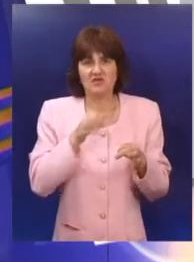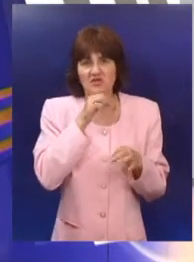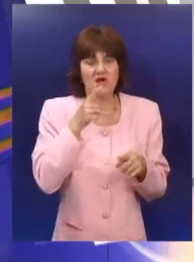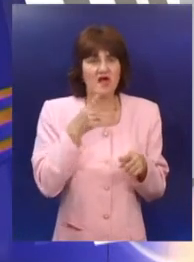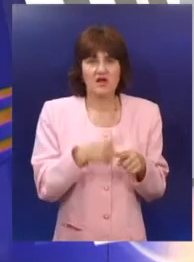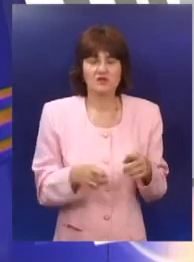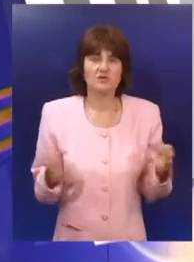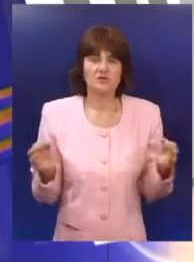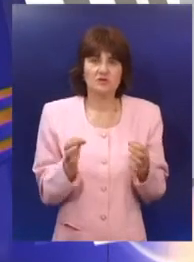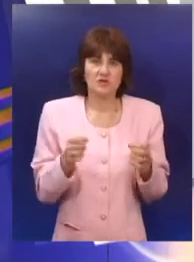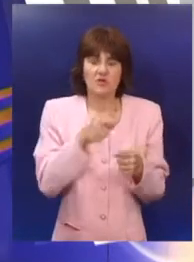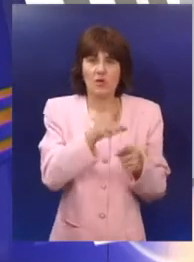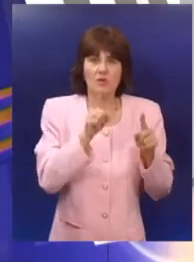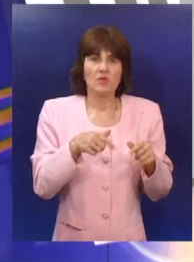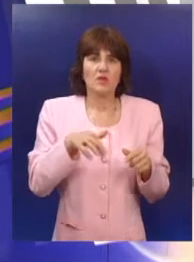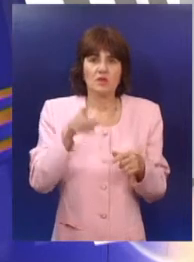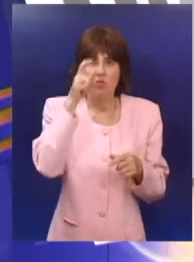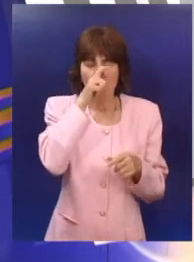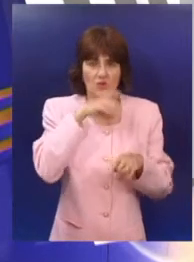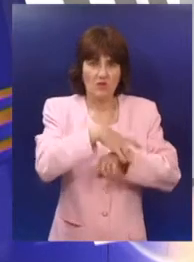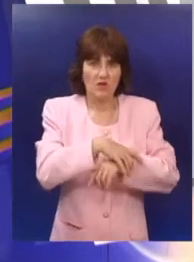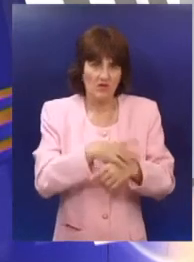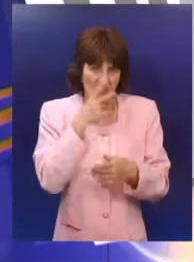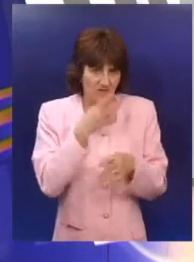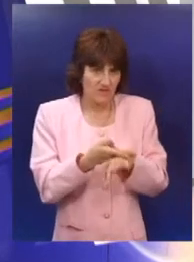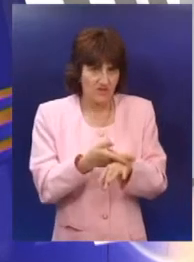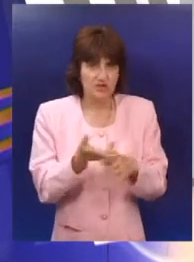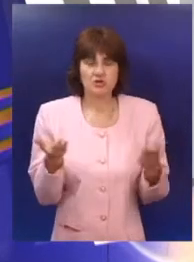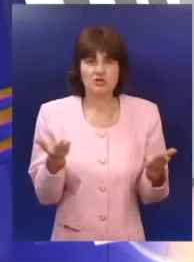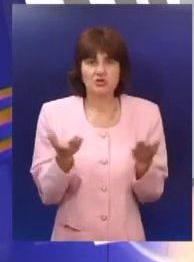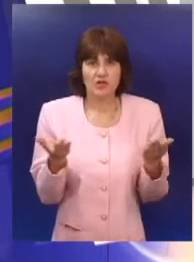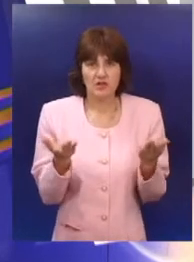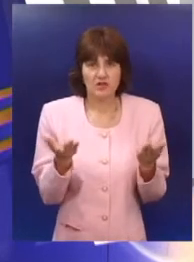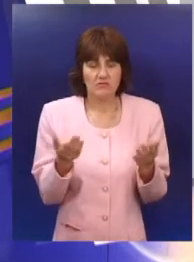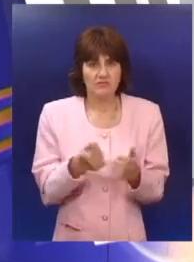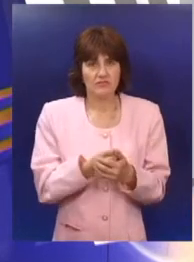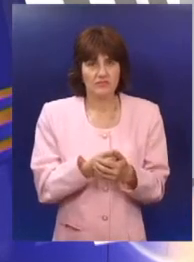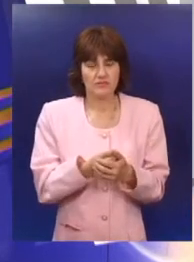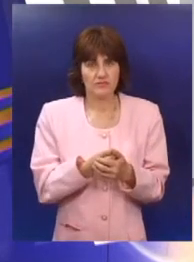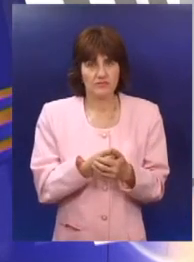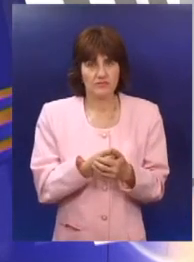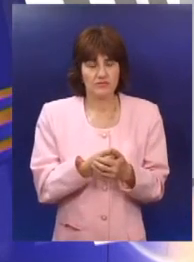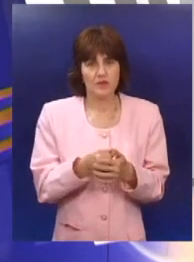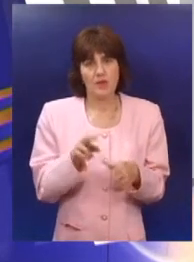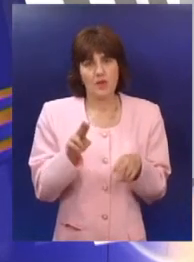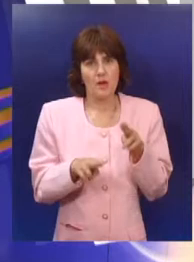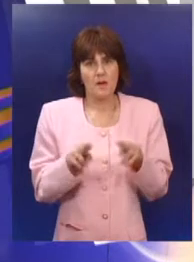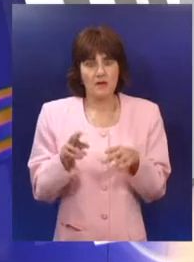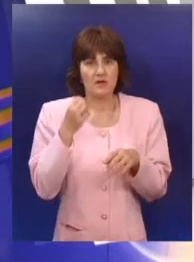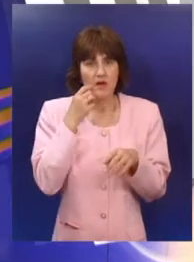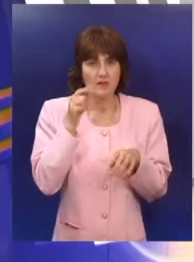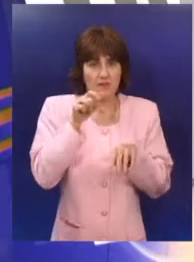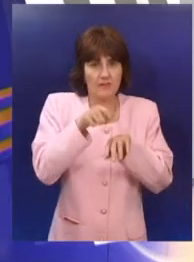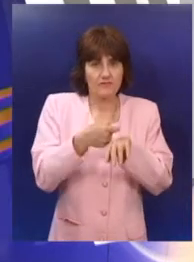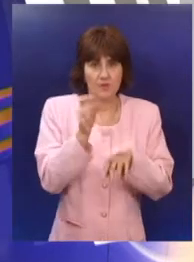je razlog da se obratimo dermatologu da bi mi razlučili o čemu se radi. Isto tako, nekada